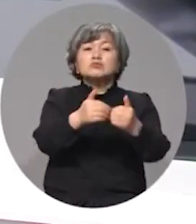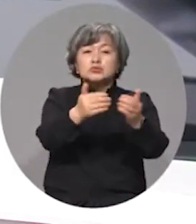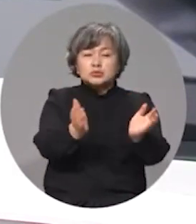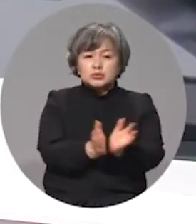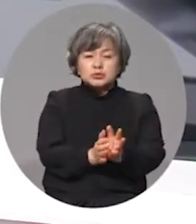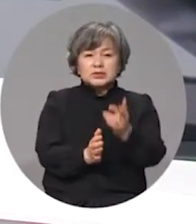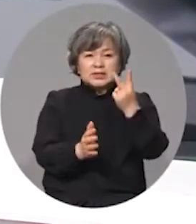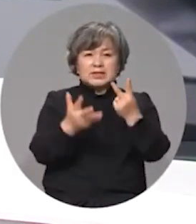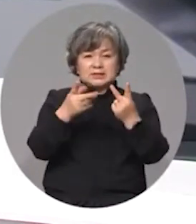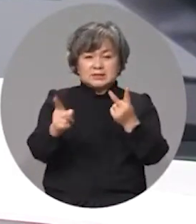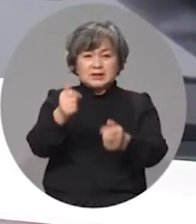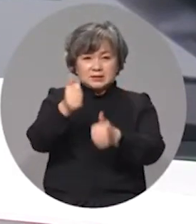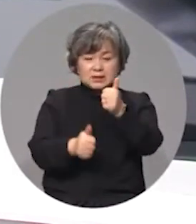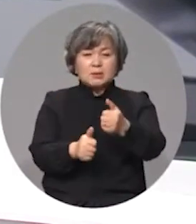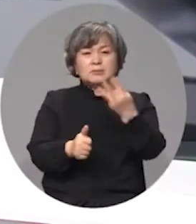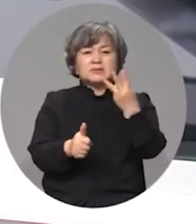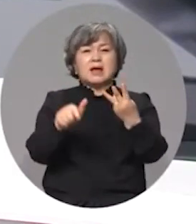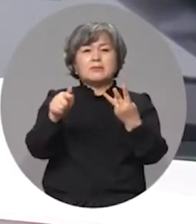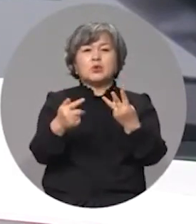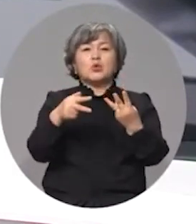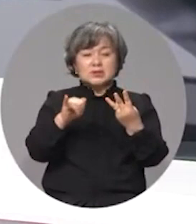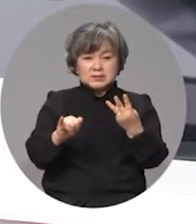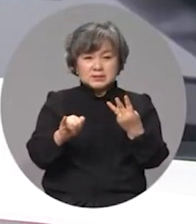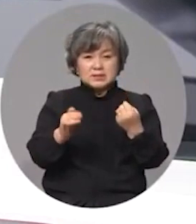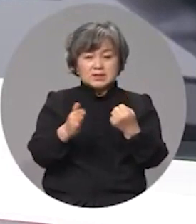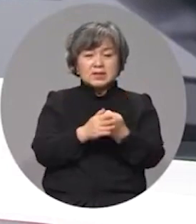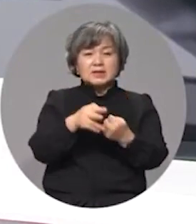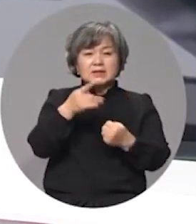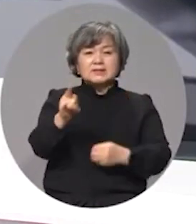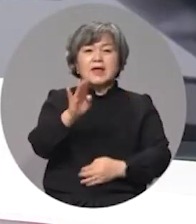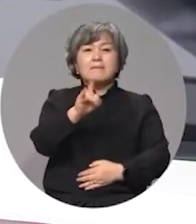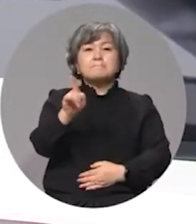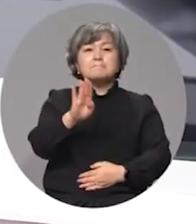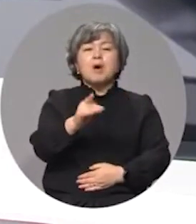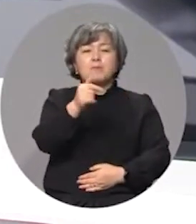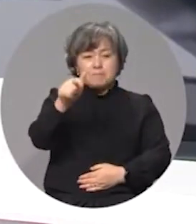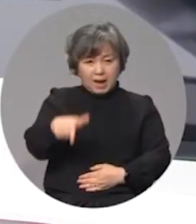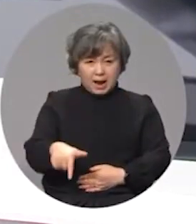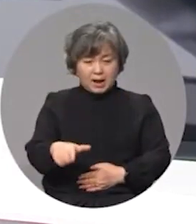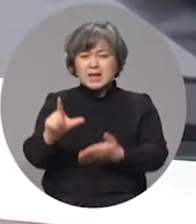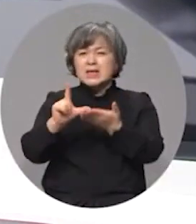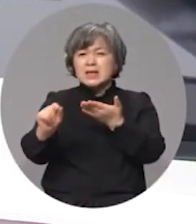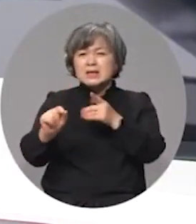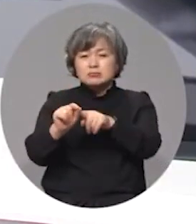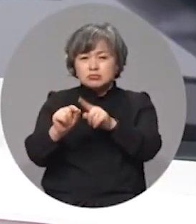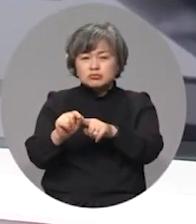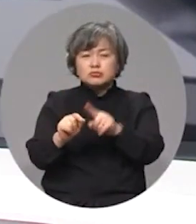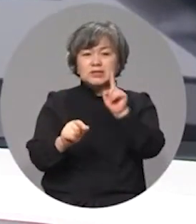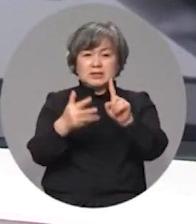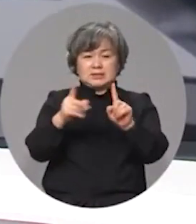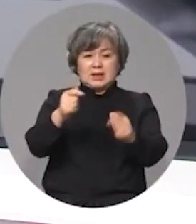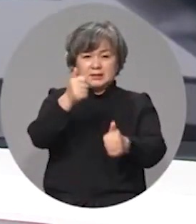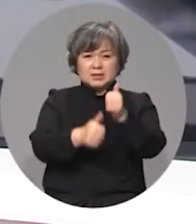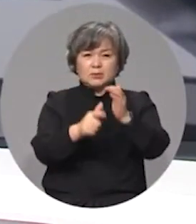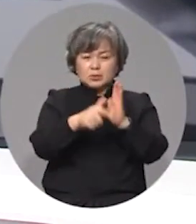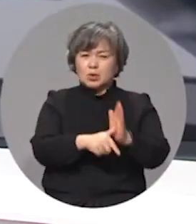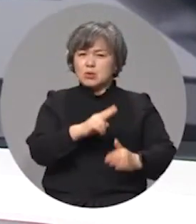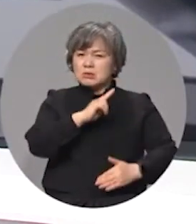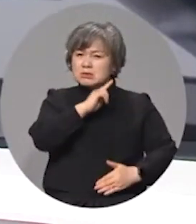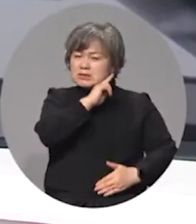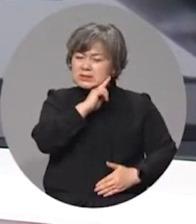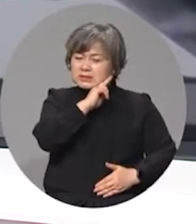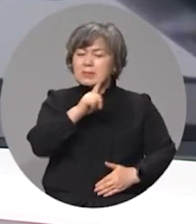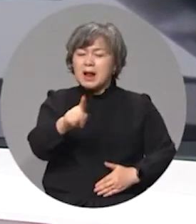2차시험 3교시 에 치른 세법학 1부 과목 인데 사실 1차 시험에서도 의심을 살 만한